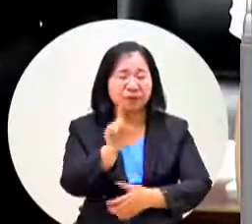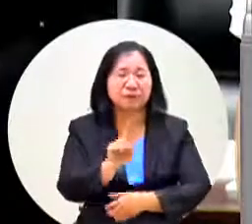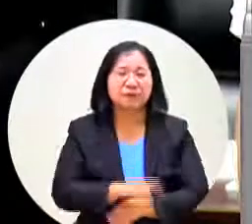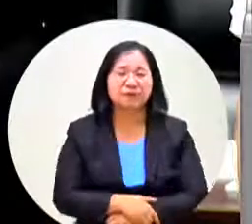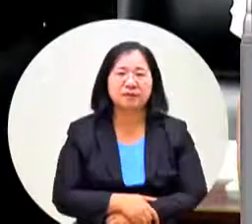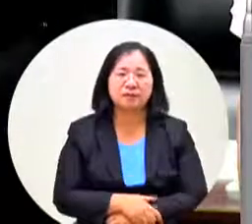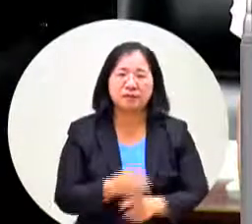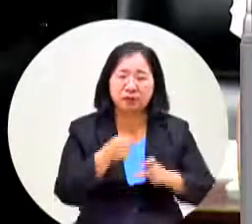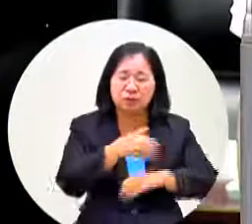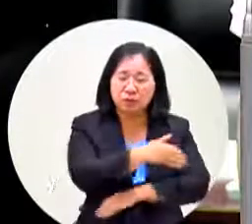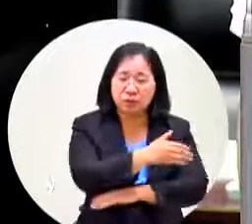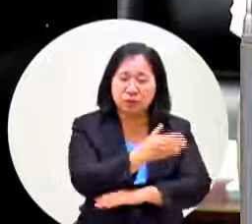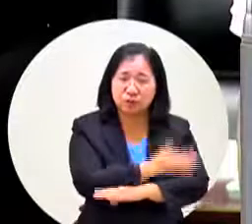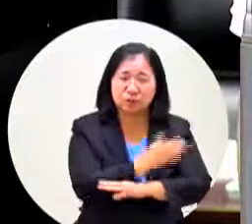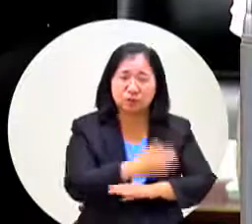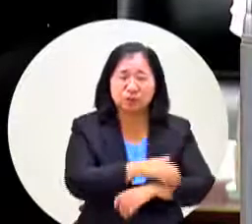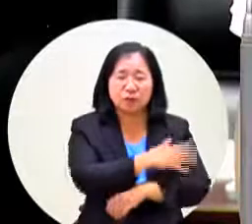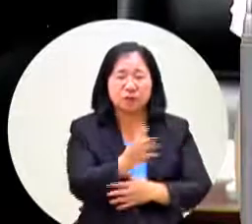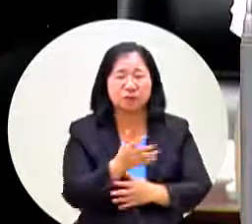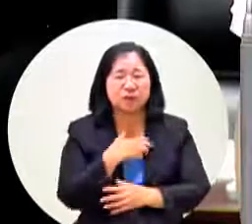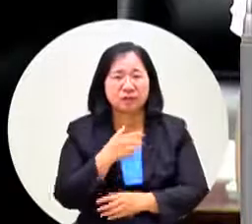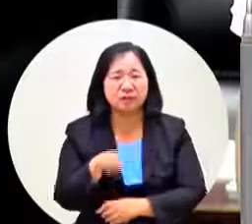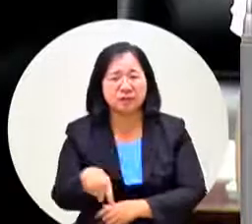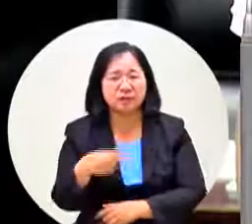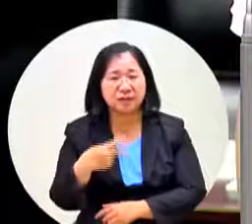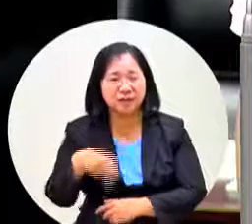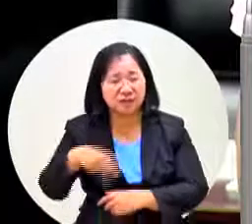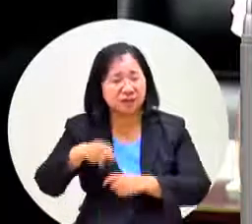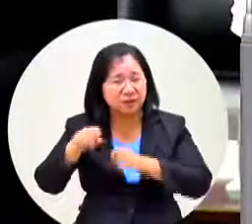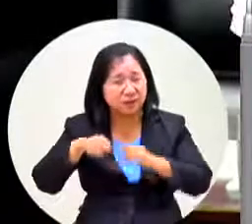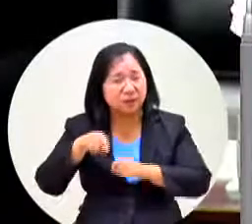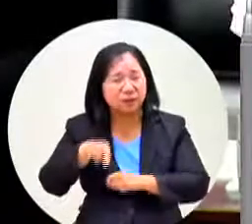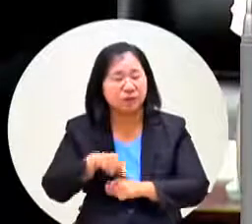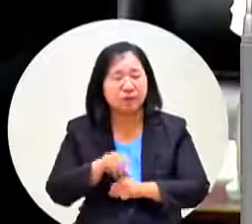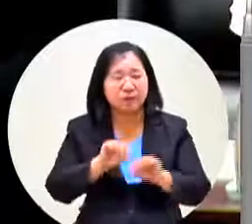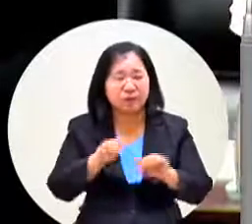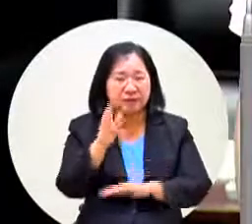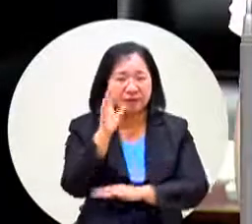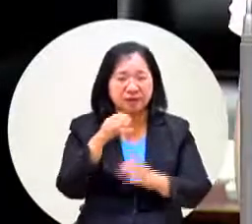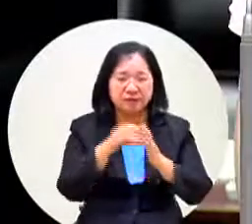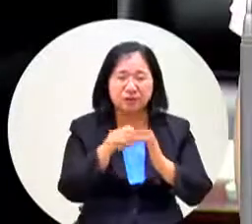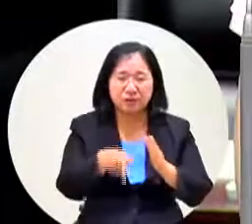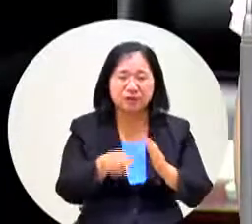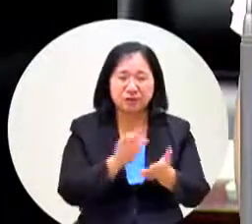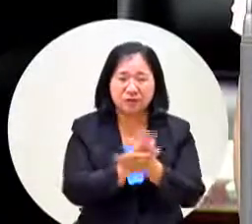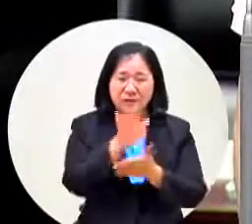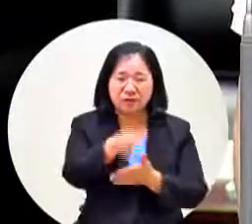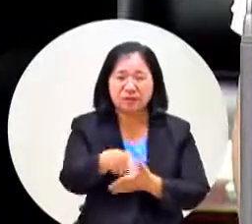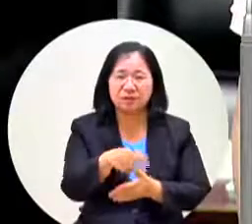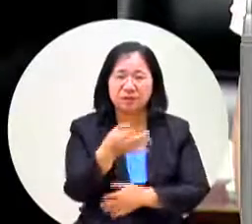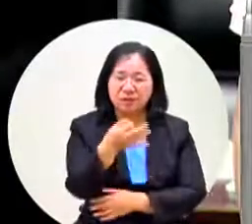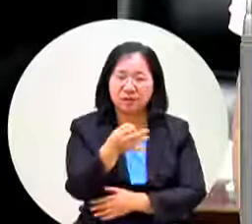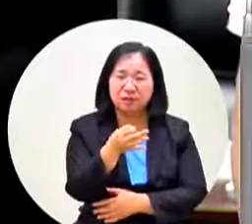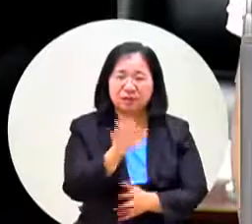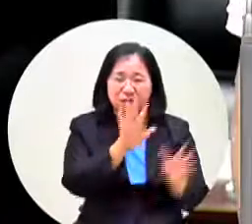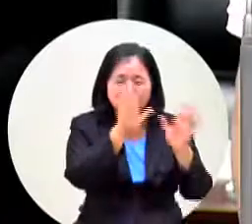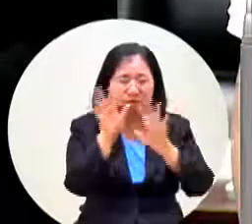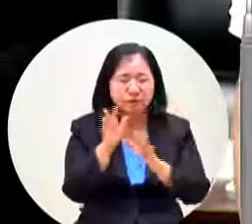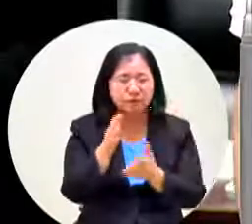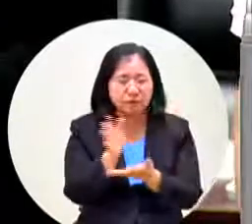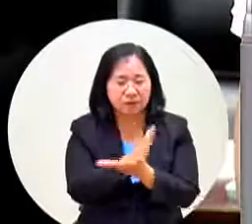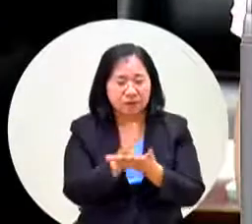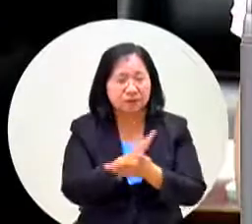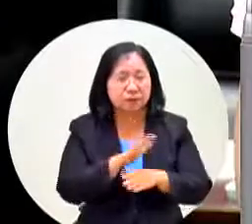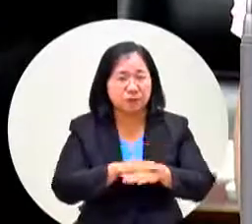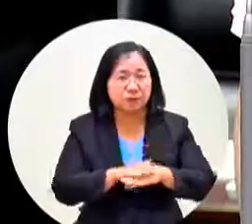发无啦？啊，多久的时间？你简单回答就好。 这个部分哦，这未来还包括一个就是区段征收跟湿地